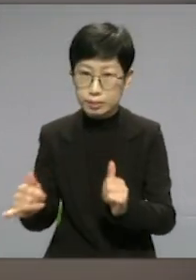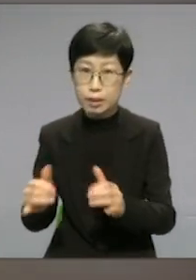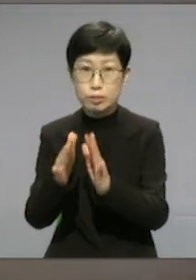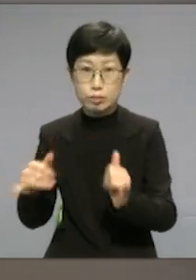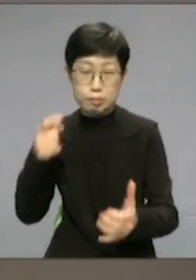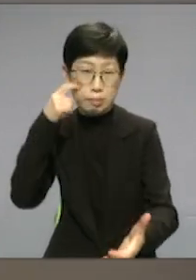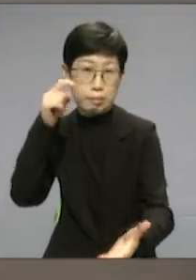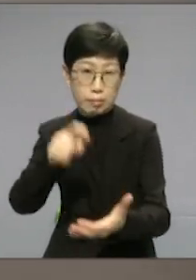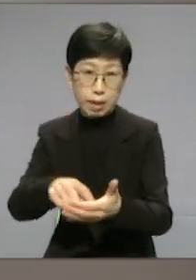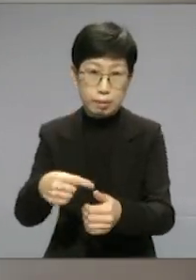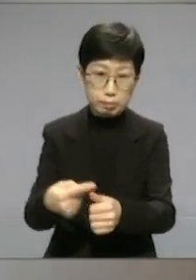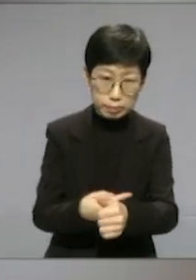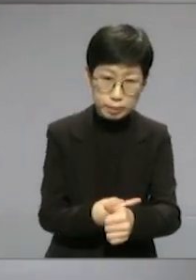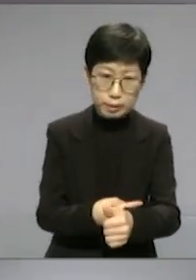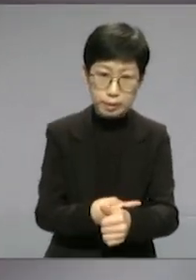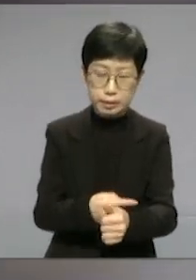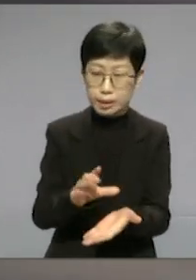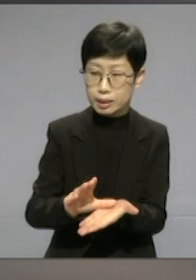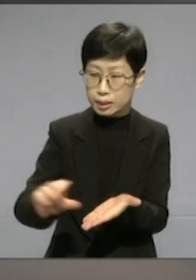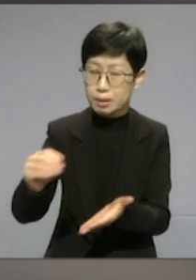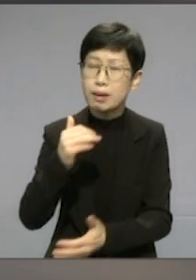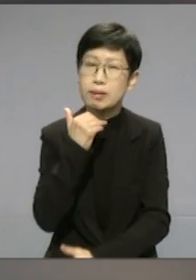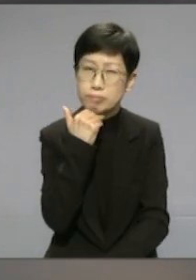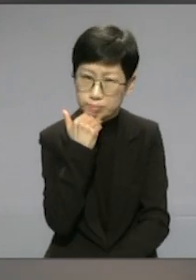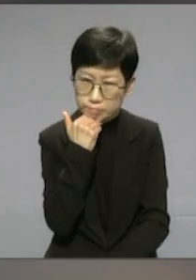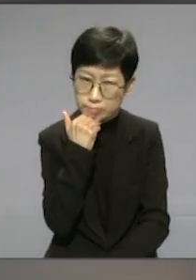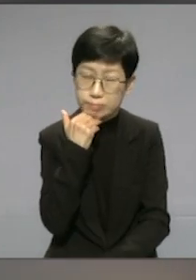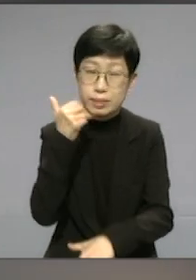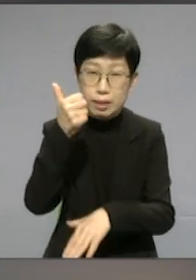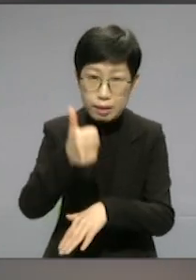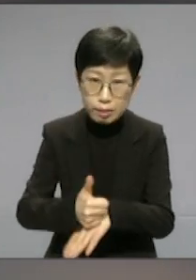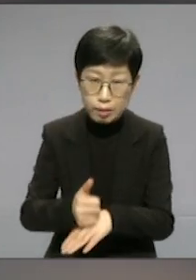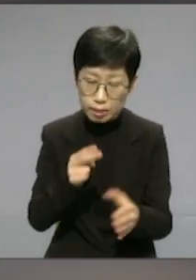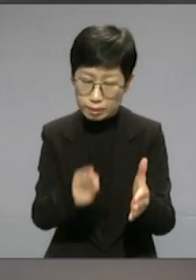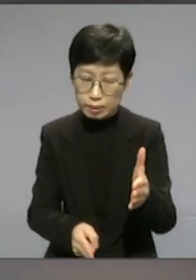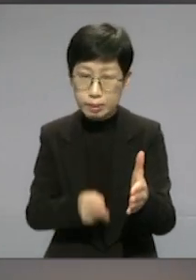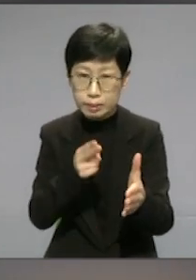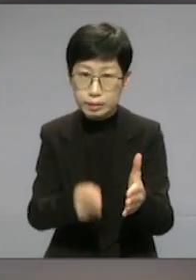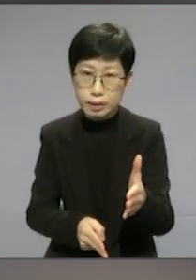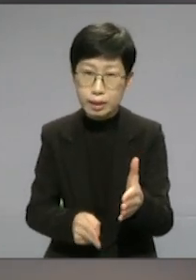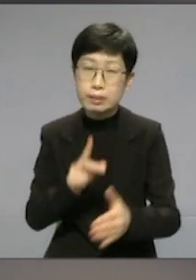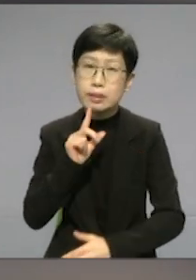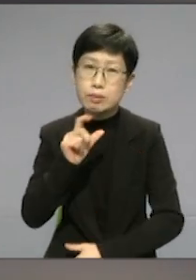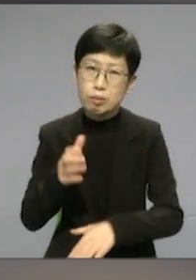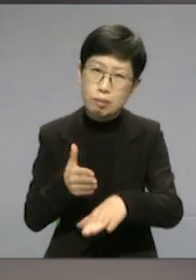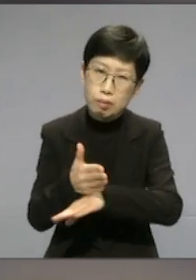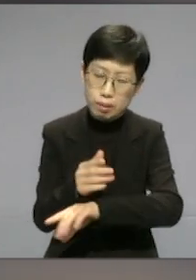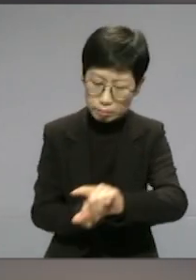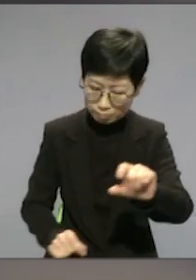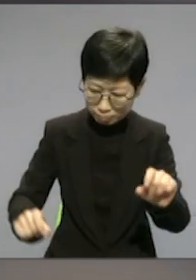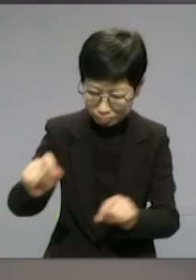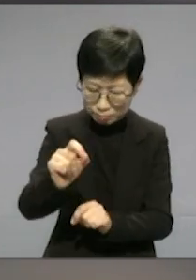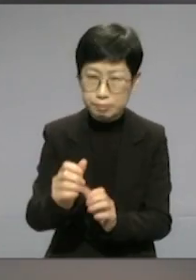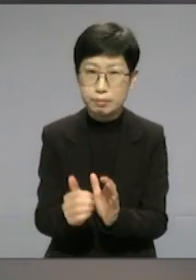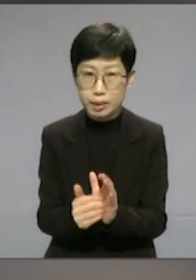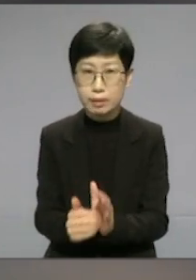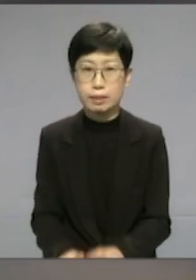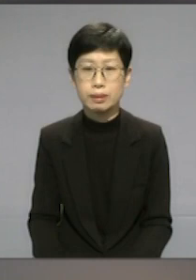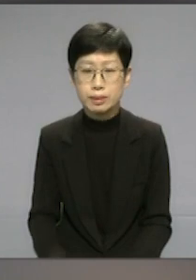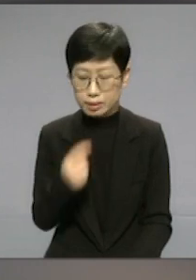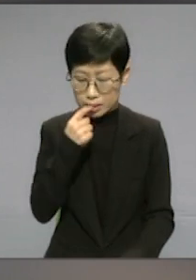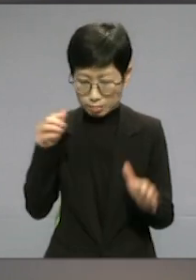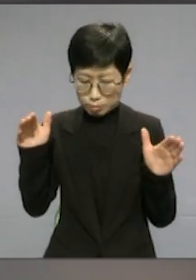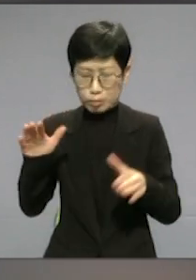발견하고 자리를 비켜주기를 기다렸는데요. 그 결과 열차 운행은 15분이나 지연돼 버렸습니다.